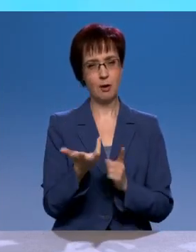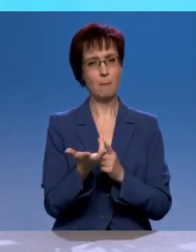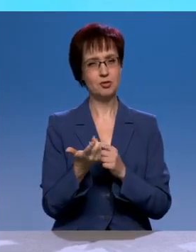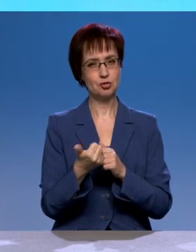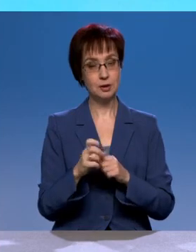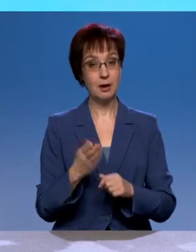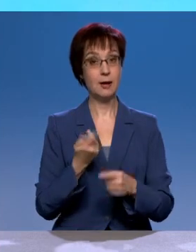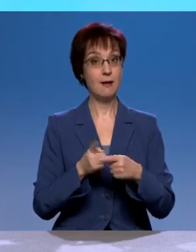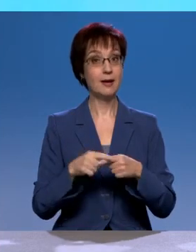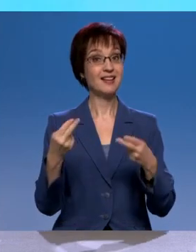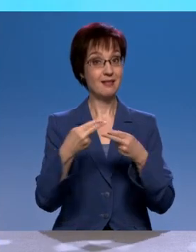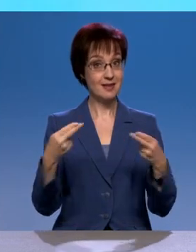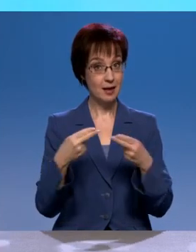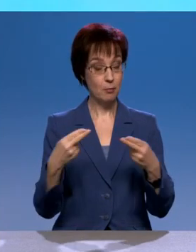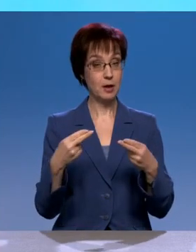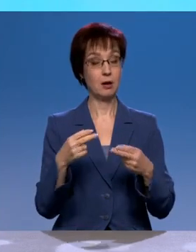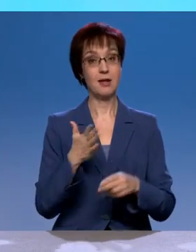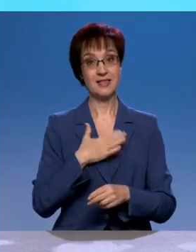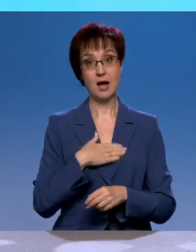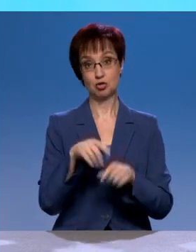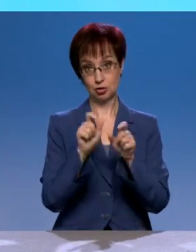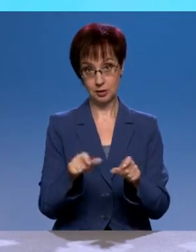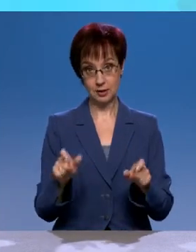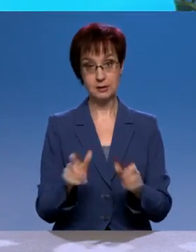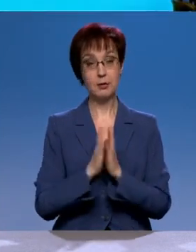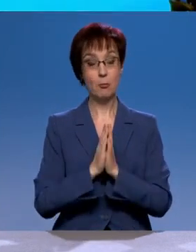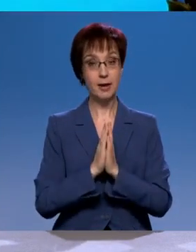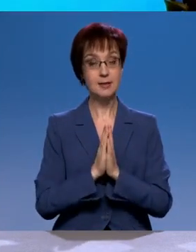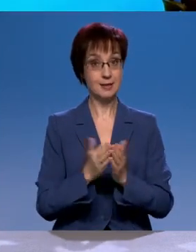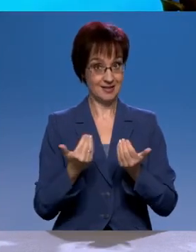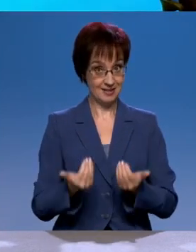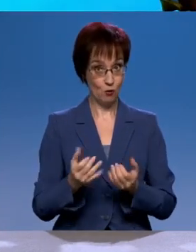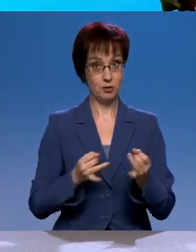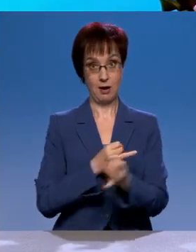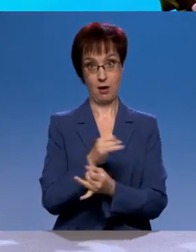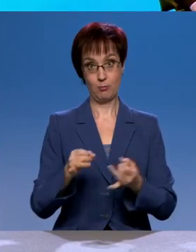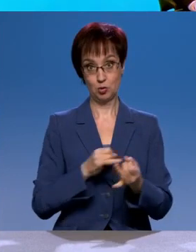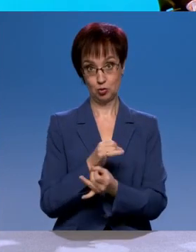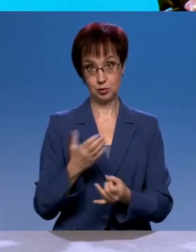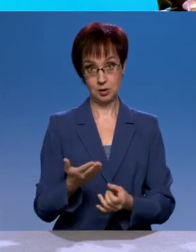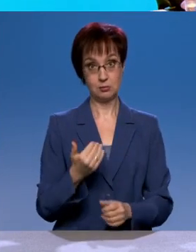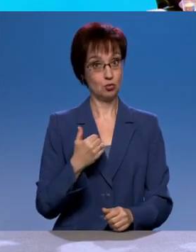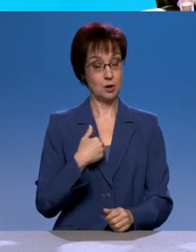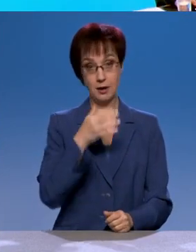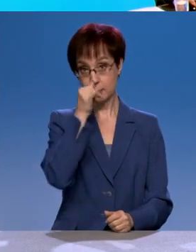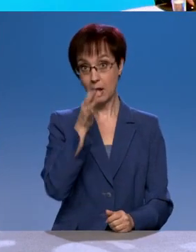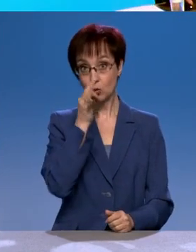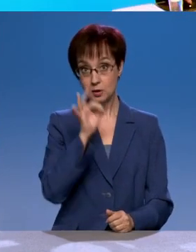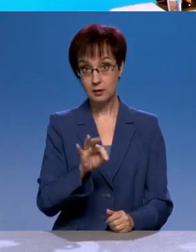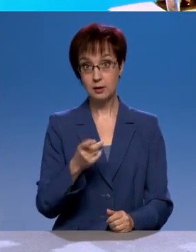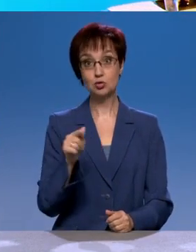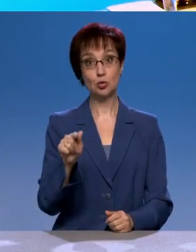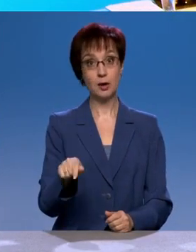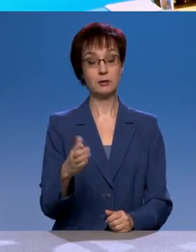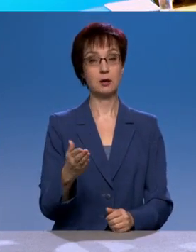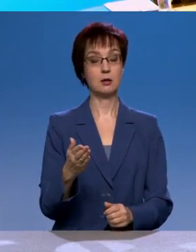наши зрители, просили обсудить в сегодняшнем эфире. И я не могу сказать, что это как-то принципиально отличается от наших эфиров обычных, да, потому что